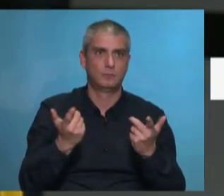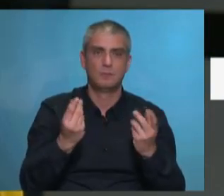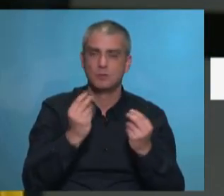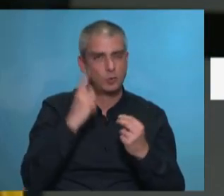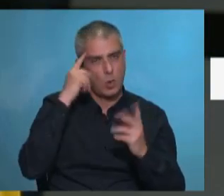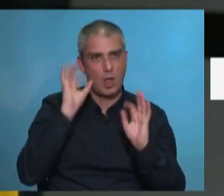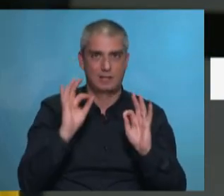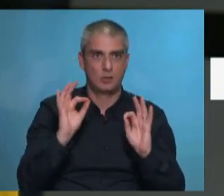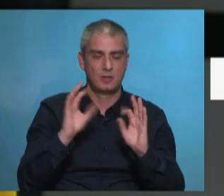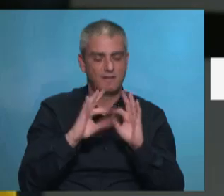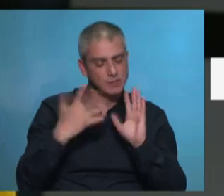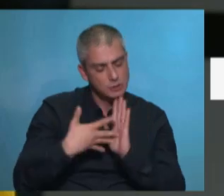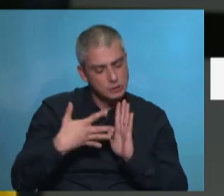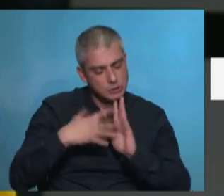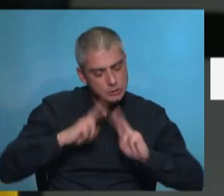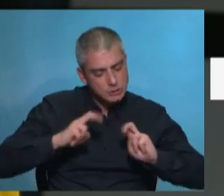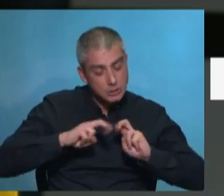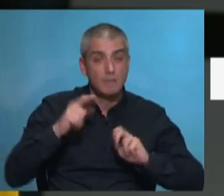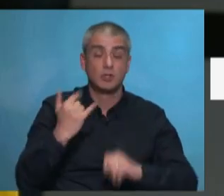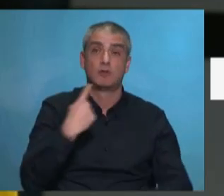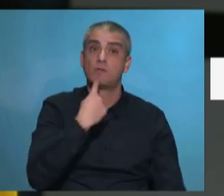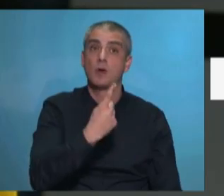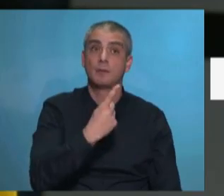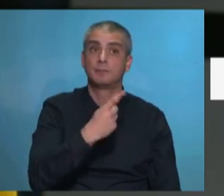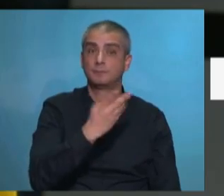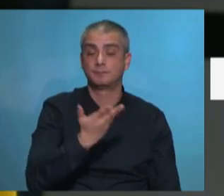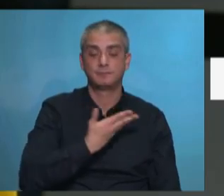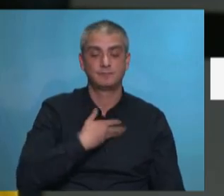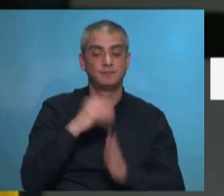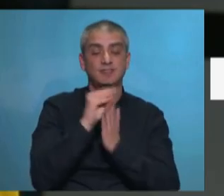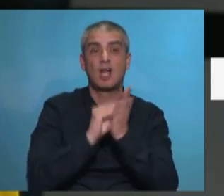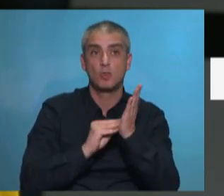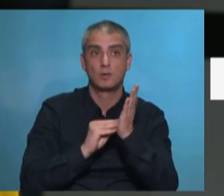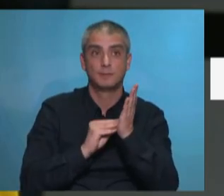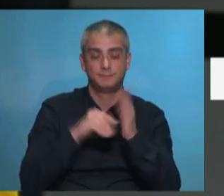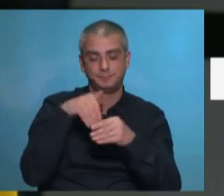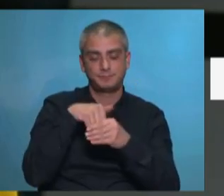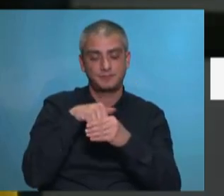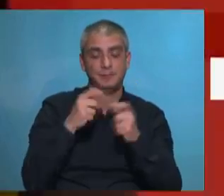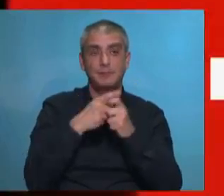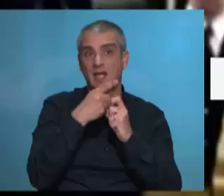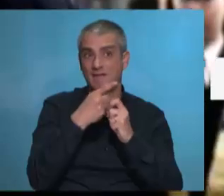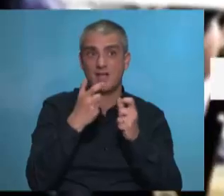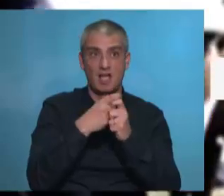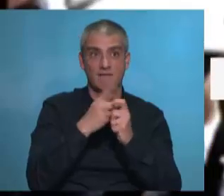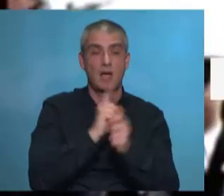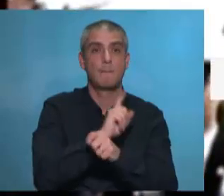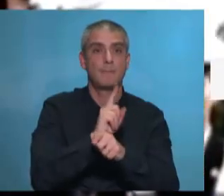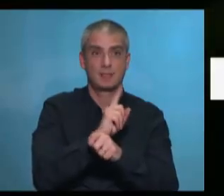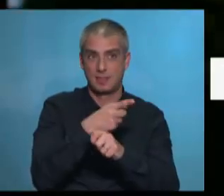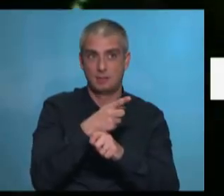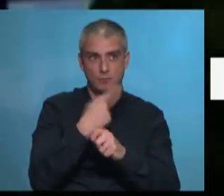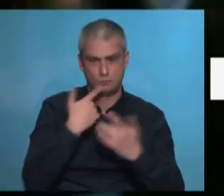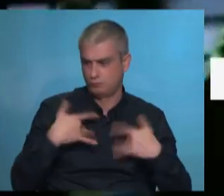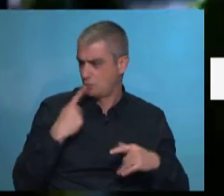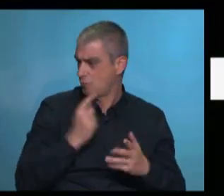הגיוני, והתחילו לחקור. ועכשיו הם טוענים שהגיעו אליהם נתונים פנימיים מתוך החברה. החברה בינתיים מכחישה הכל, אומרת